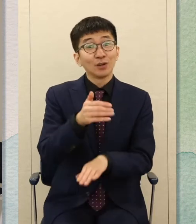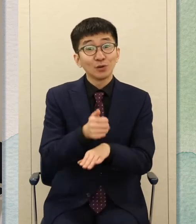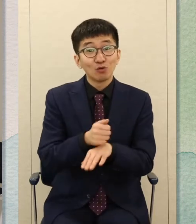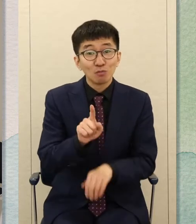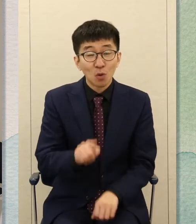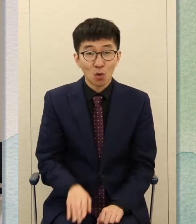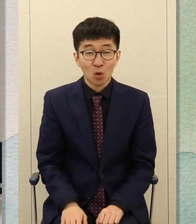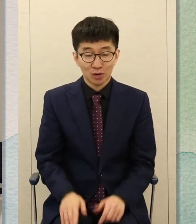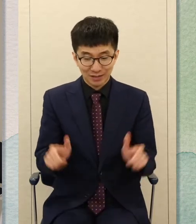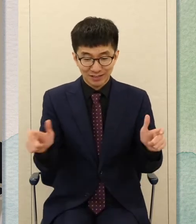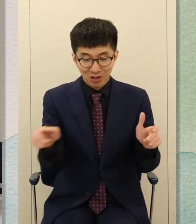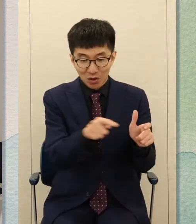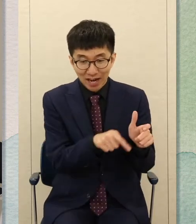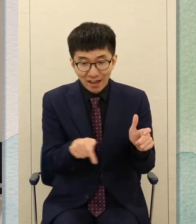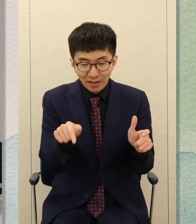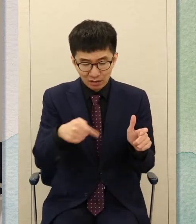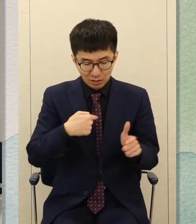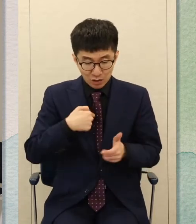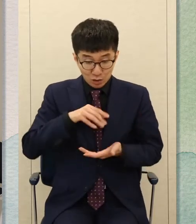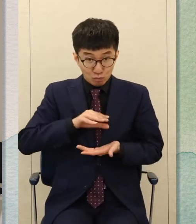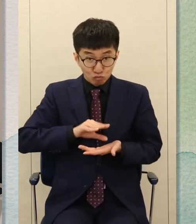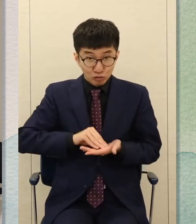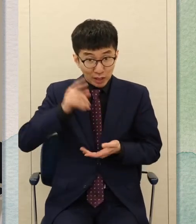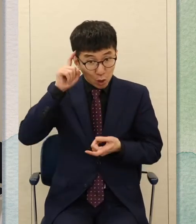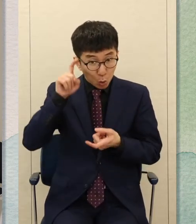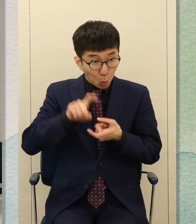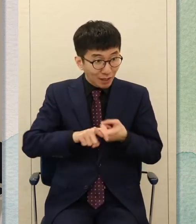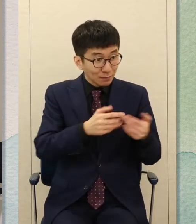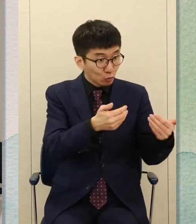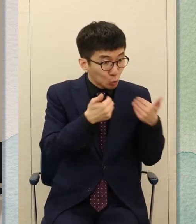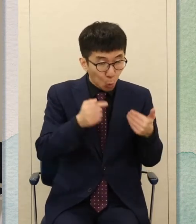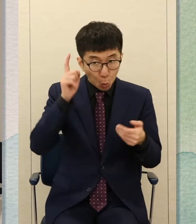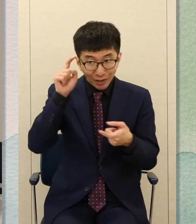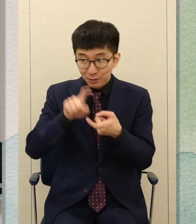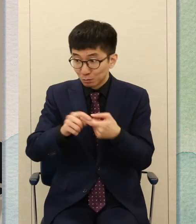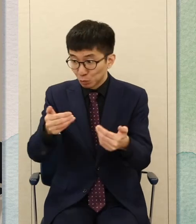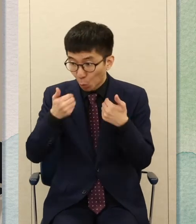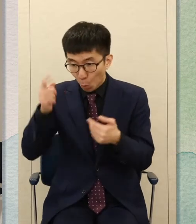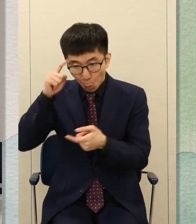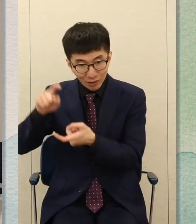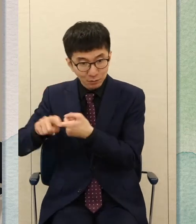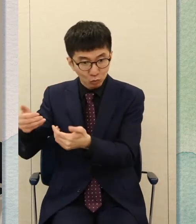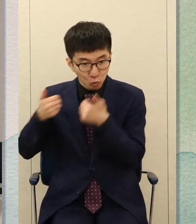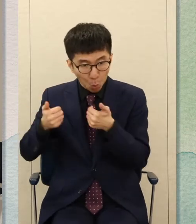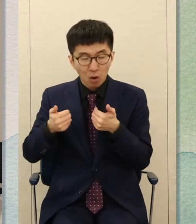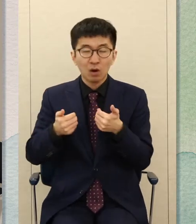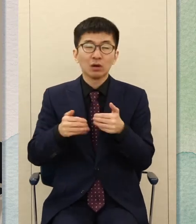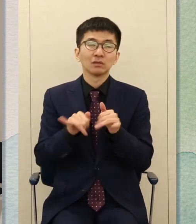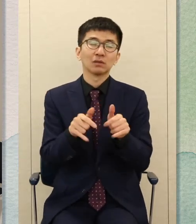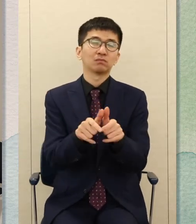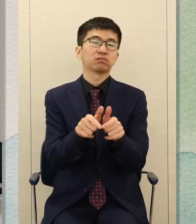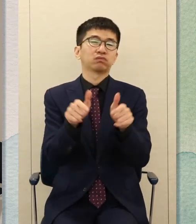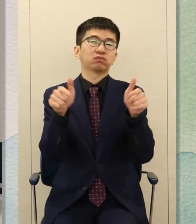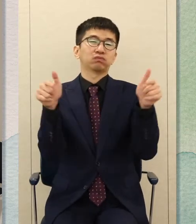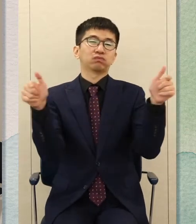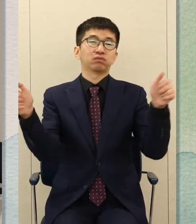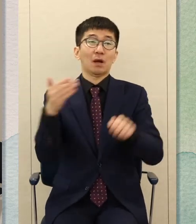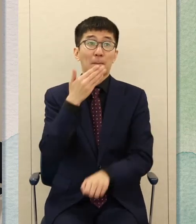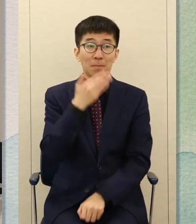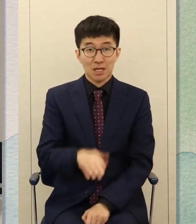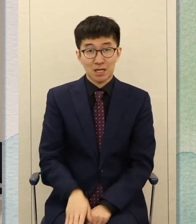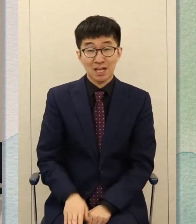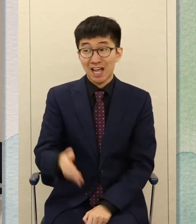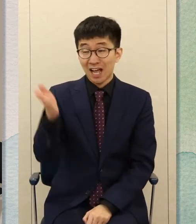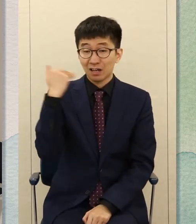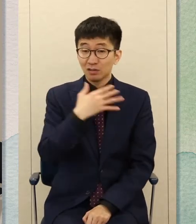되냐? 지역에 자기 문제에 관심을 갖는 시민들도 늘어나게 됩니다. 그래서 아까 저 보령의 저